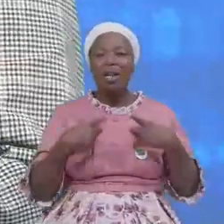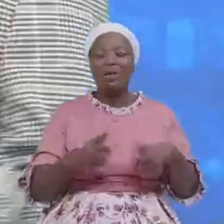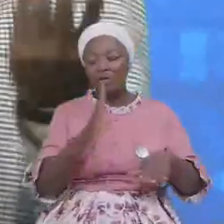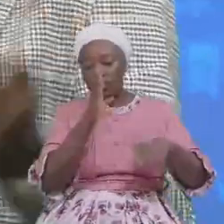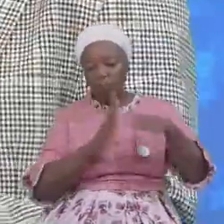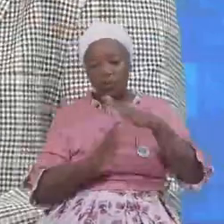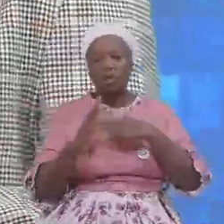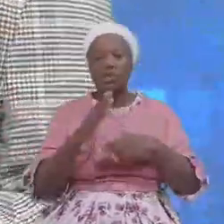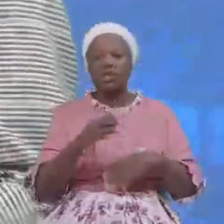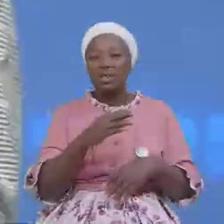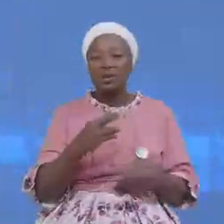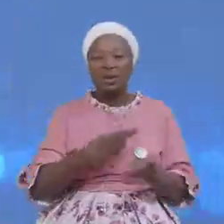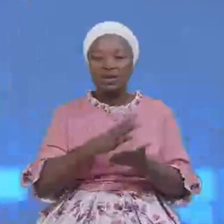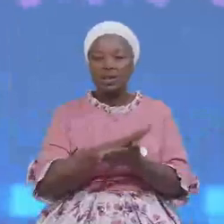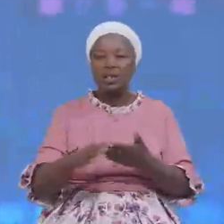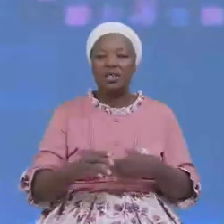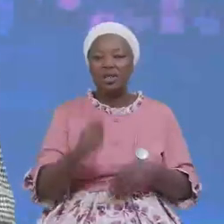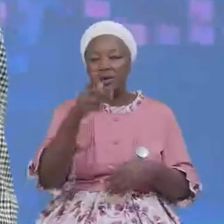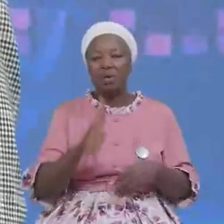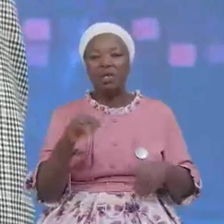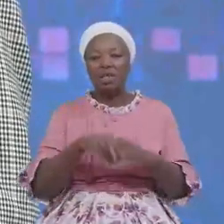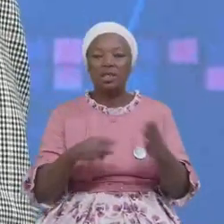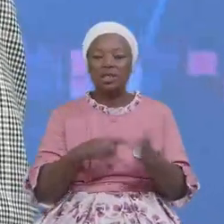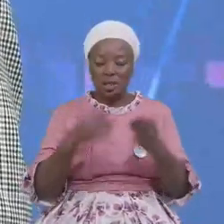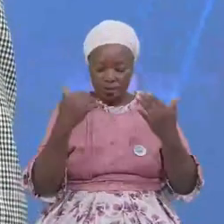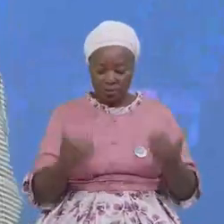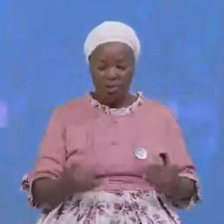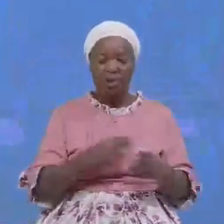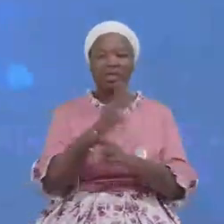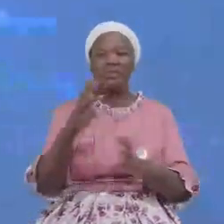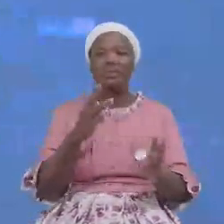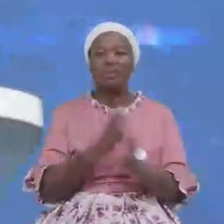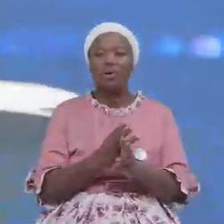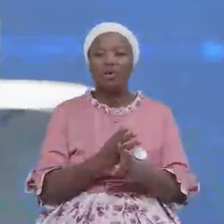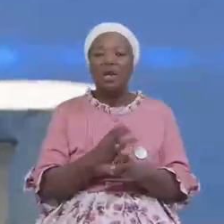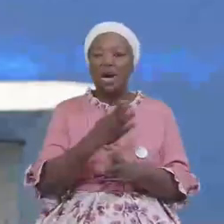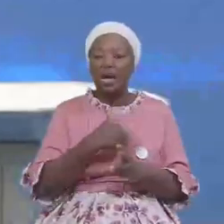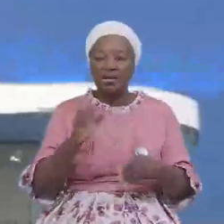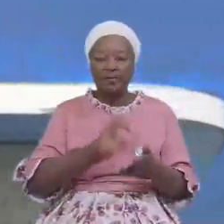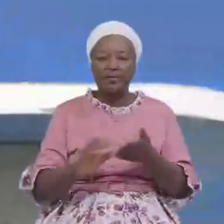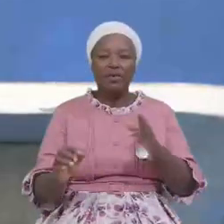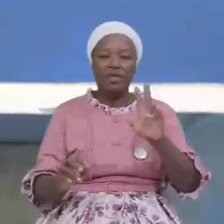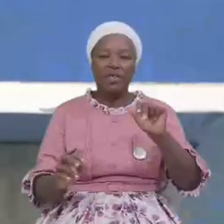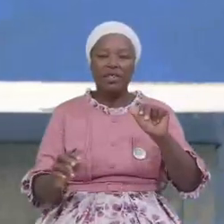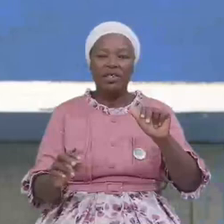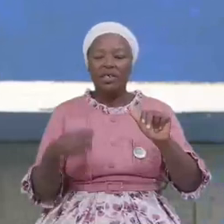présent selon la sagesse, la justice et la piété. Dans le verset 13,